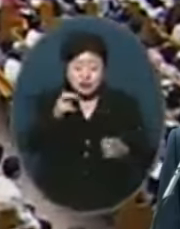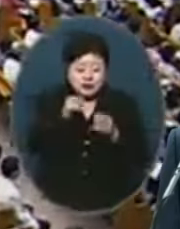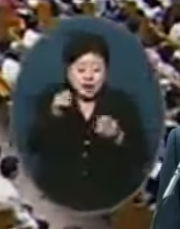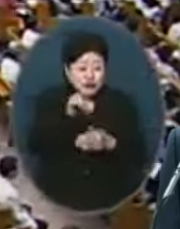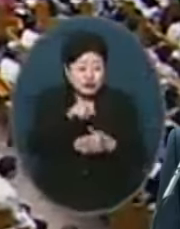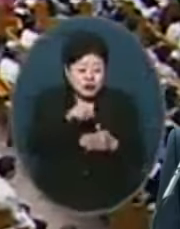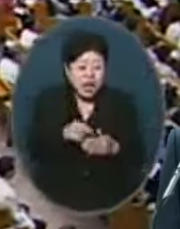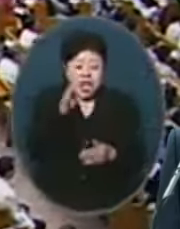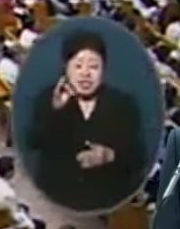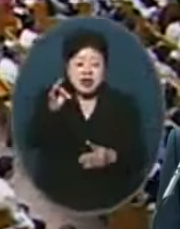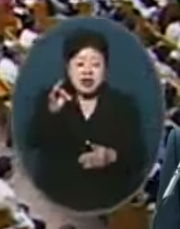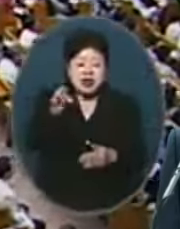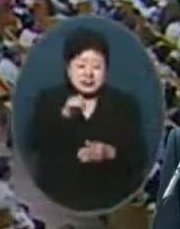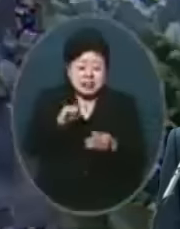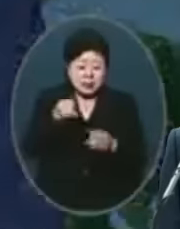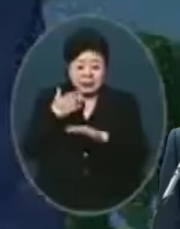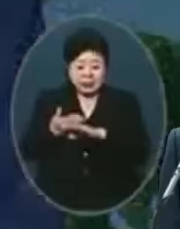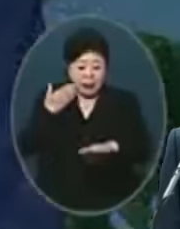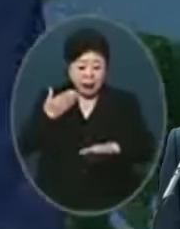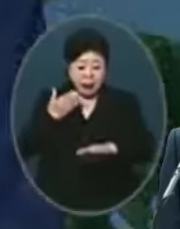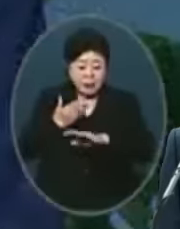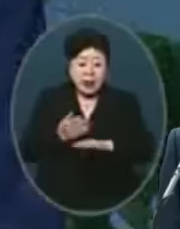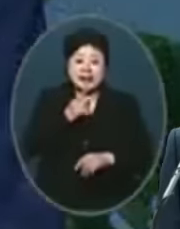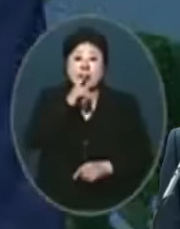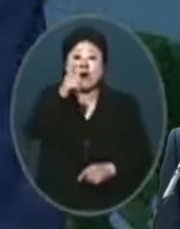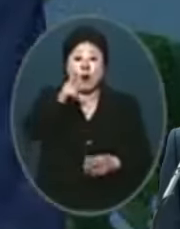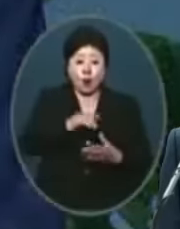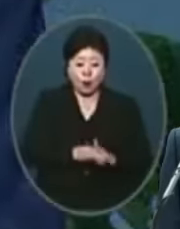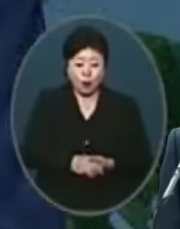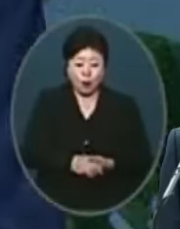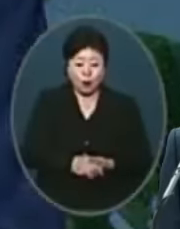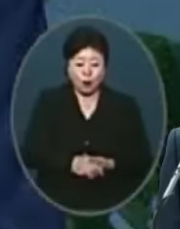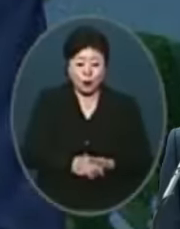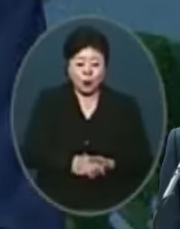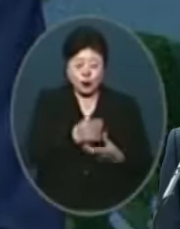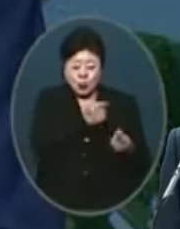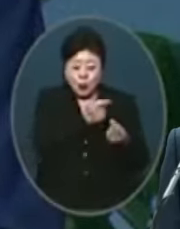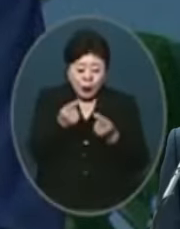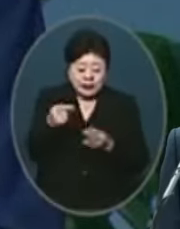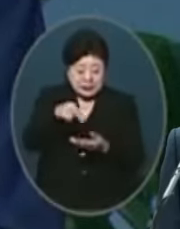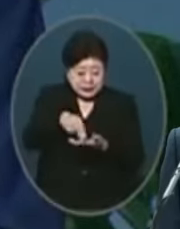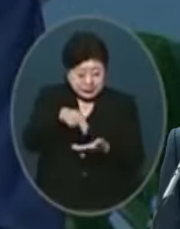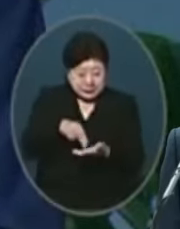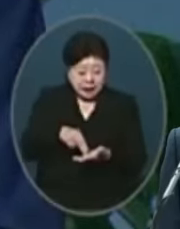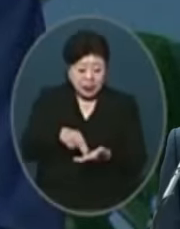12명의 정탐 중에 10명과는 정다른 보고를 했습니다. 똑같은